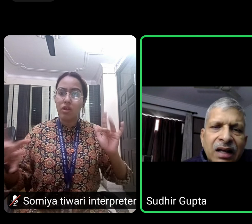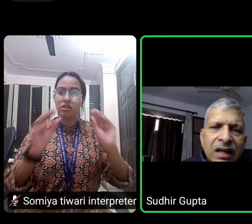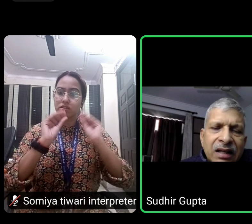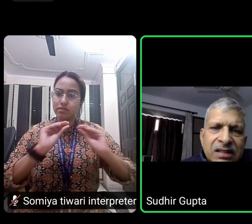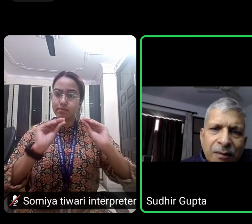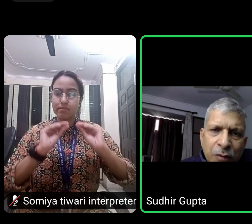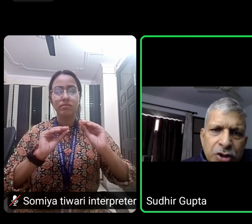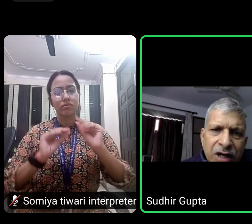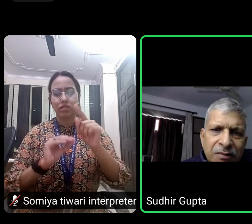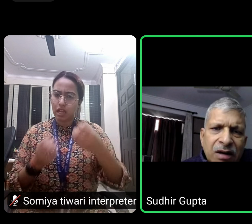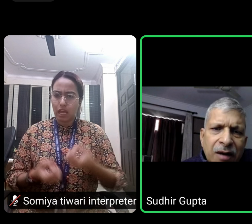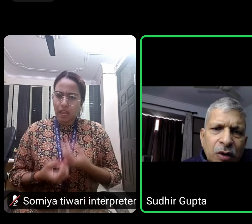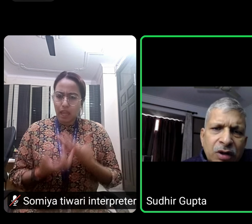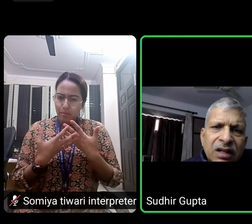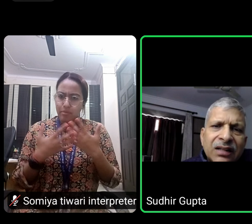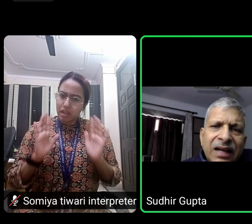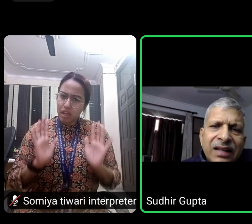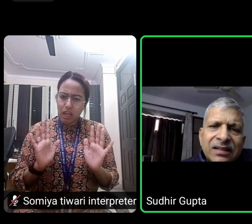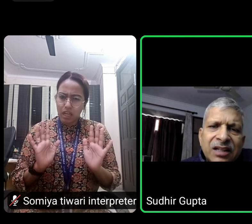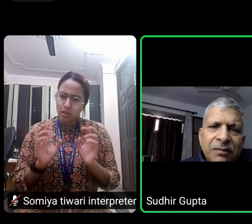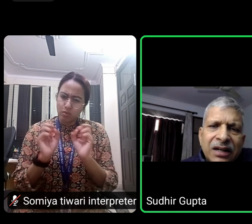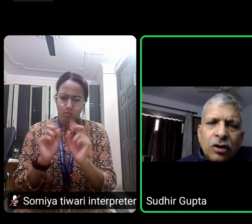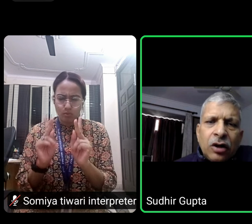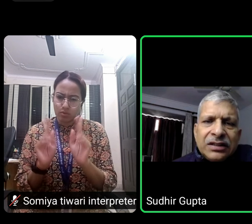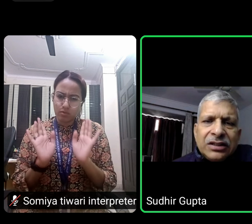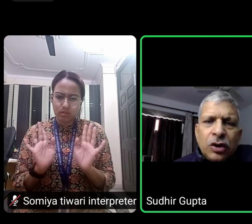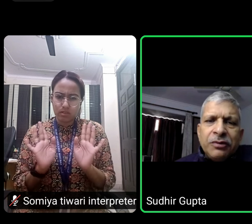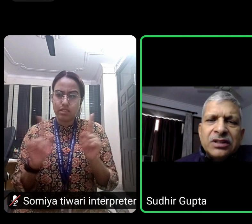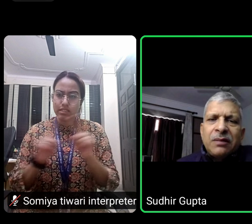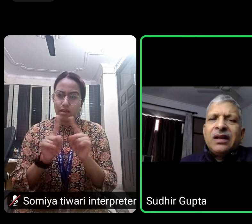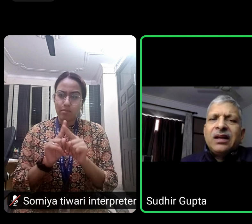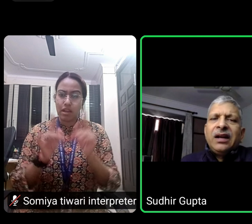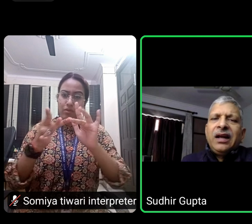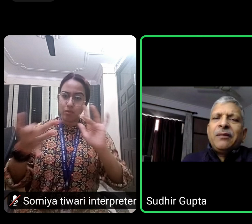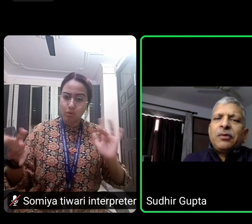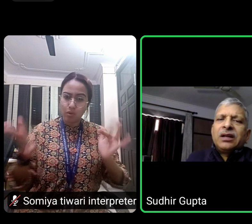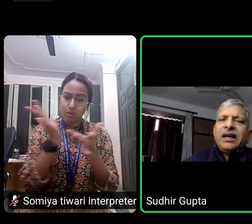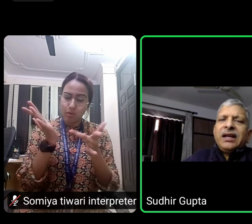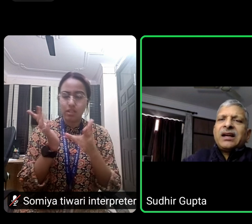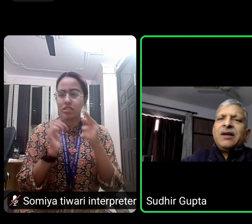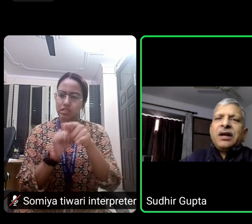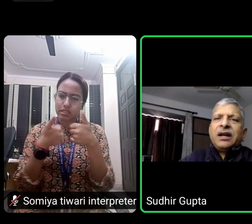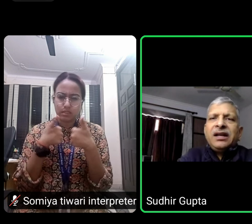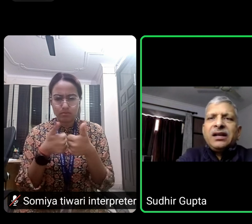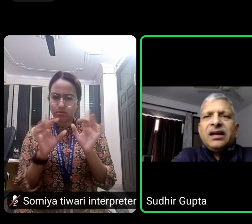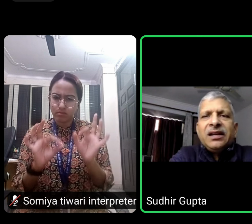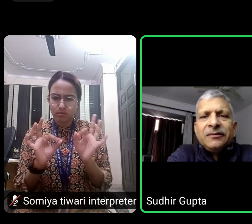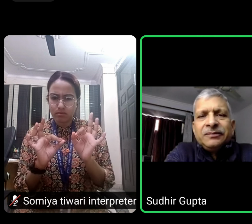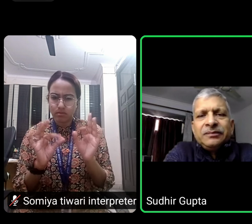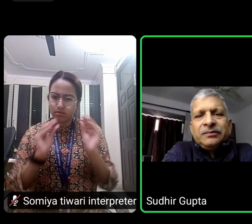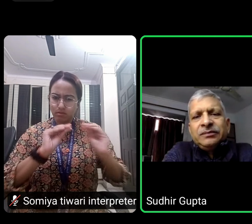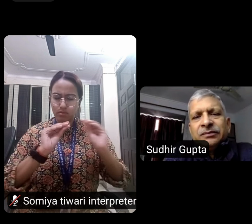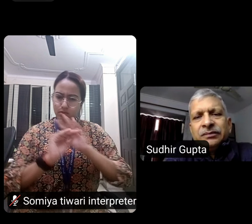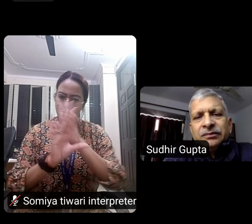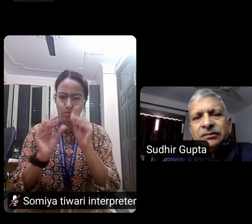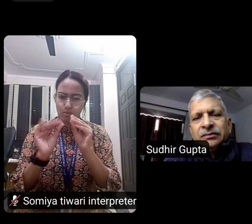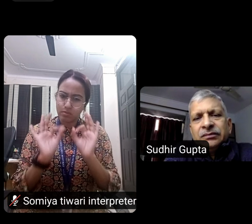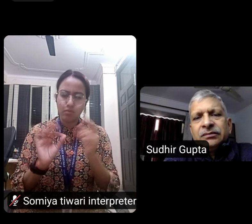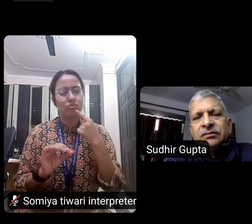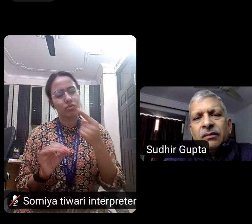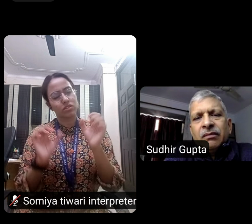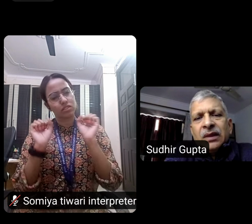का, इससे आप खुश हैं? मतलब आपको ठीक लगता है ये सिस्टम, ये टेक्नोलॉजी जो हम इस्तेमाल कर रहे हैं, आपको लगता है कि ये काम कर रही है, ठीक है? बहुत